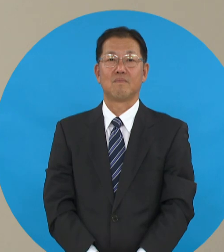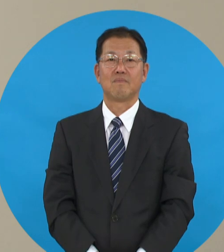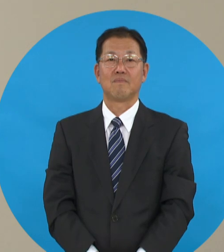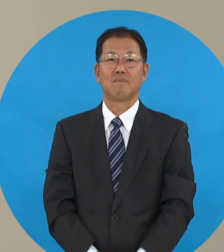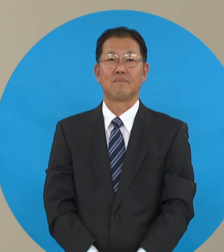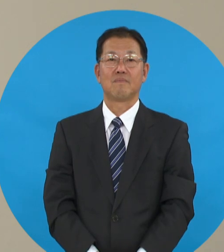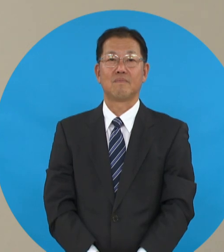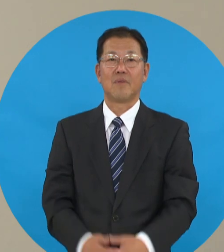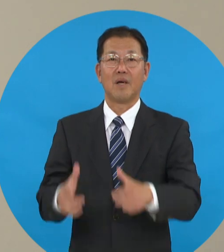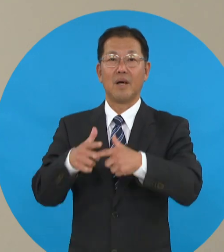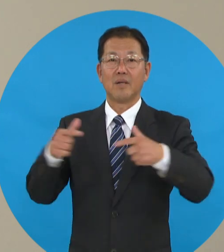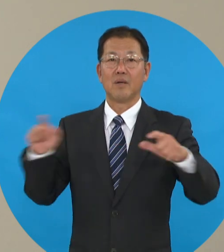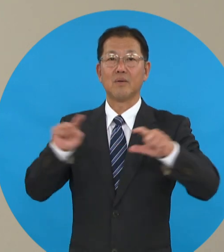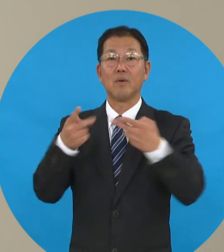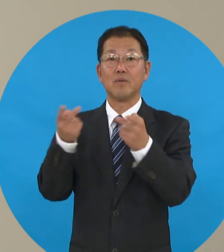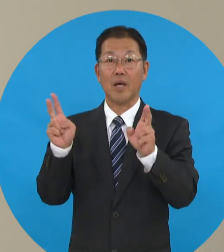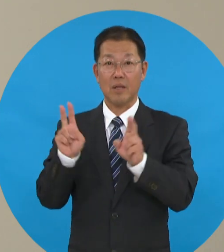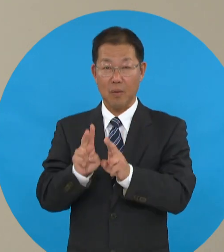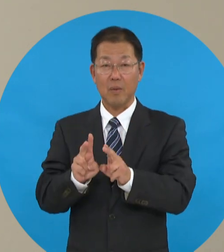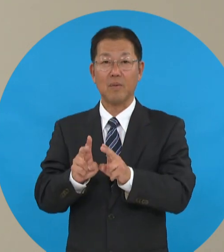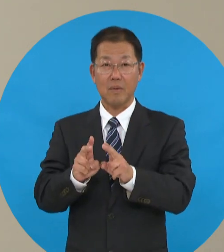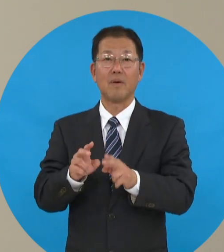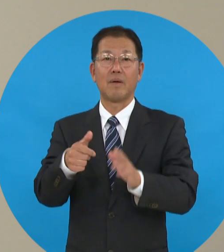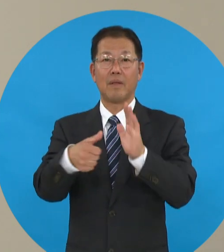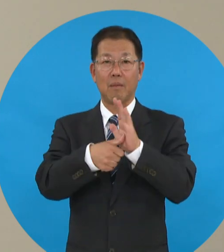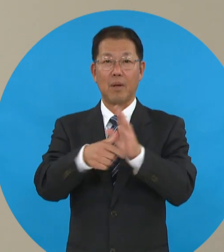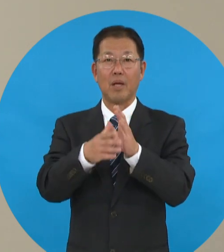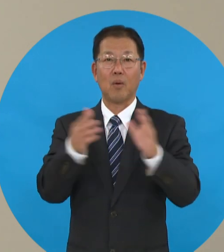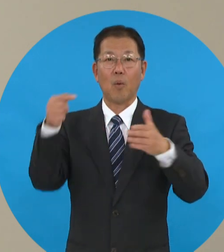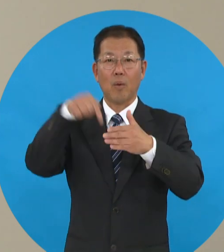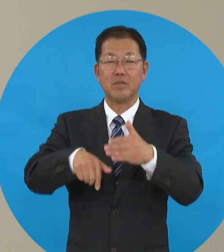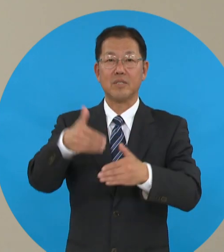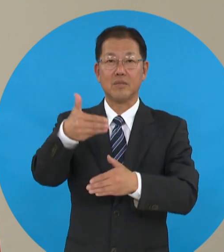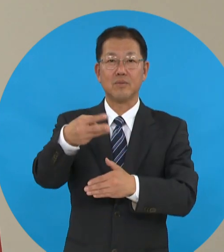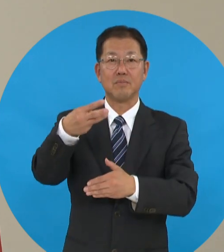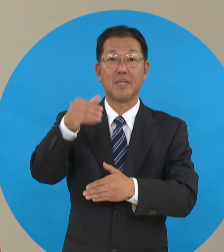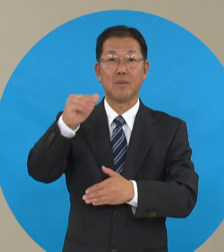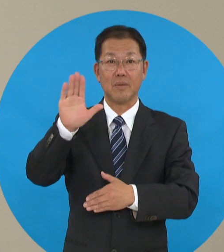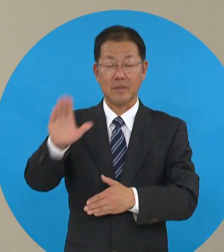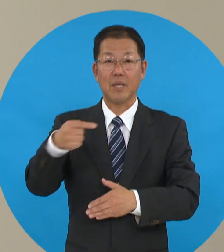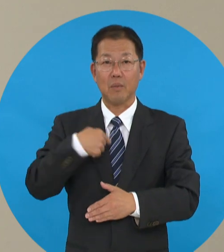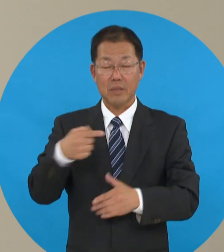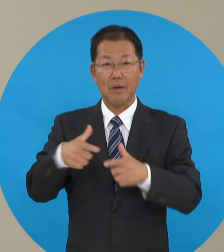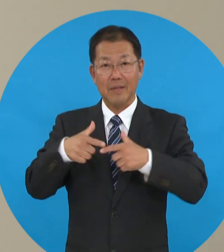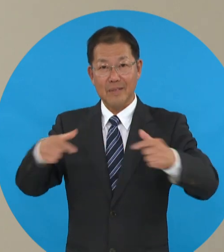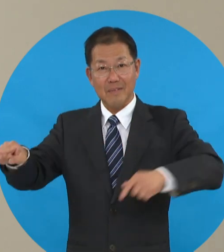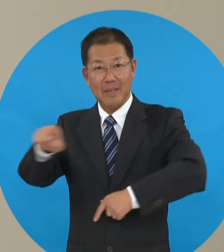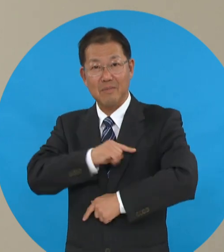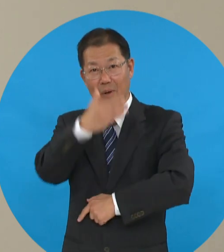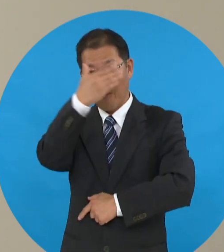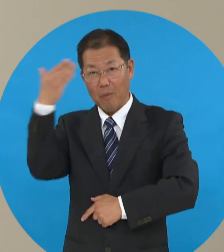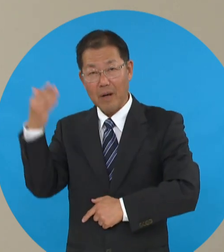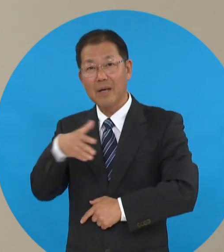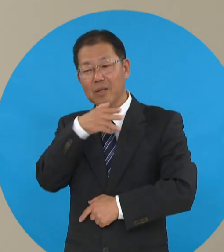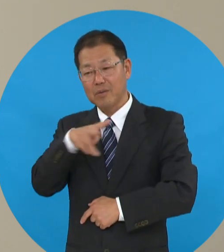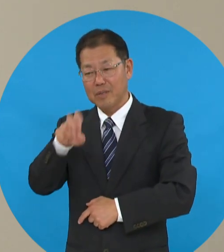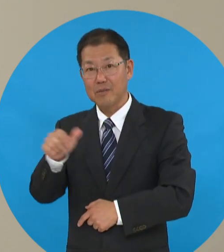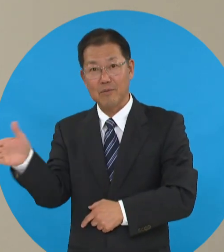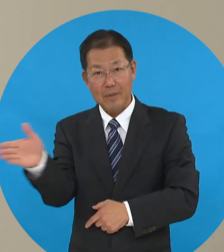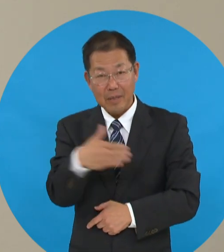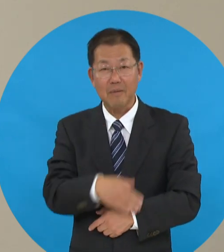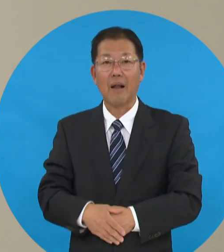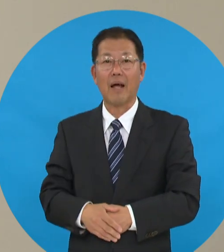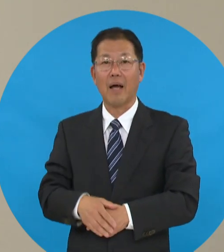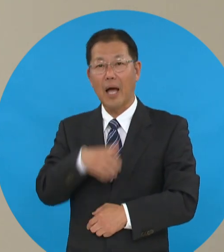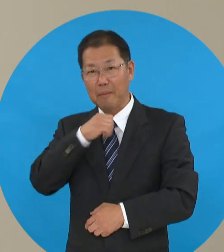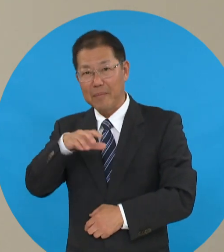日本共産党の大内久美子です。私は全国最年少の25歳から水戸